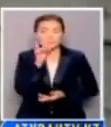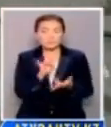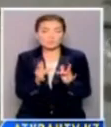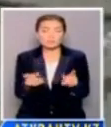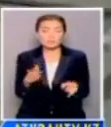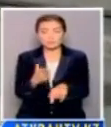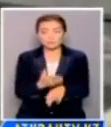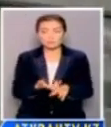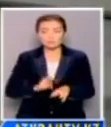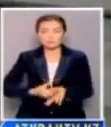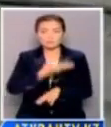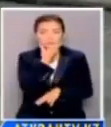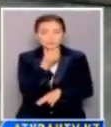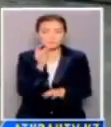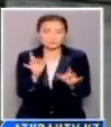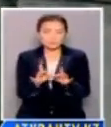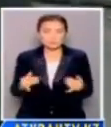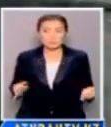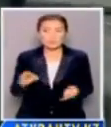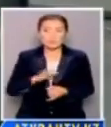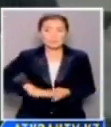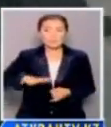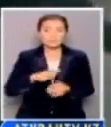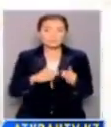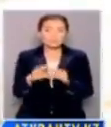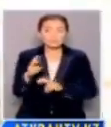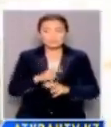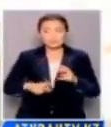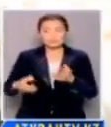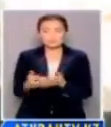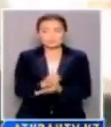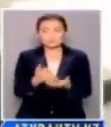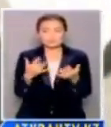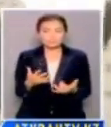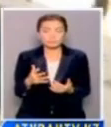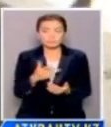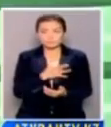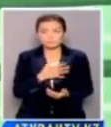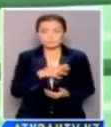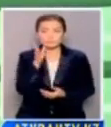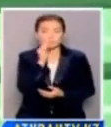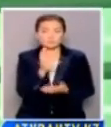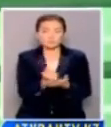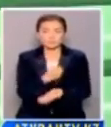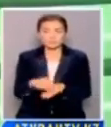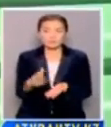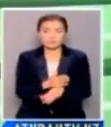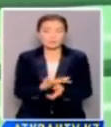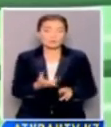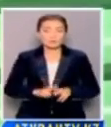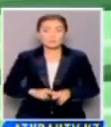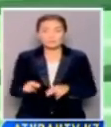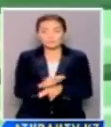бар, сондай сүйкімді. Айта кетейік, атыраулықтар осы үйді іздеп тауып, Мұқаштың асырауға ит алады екен. Өйткені